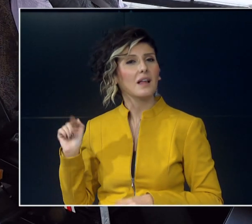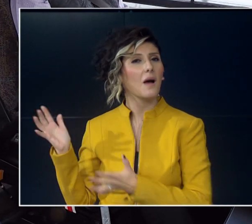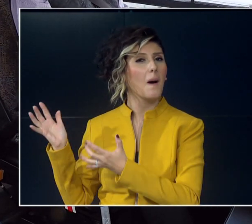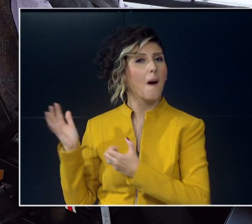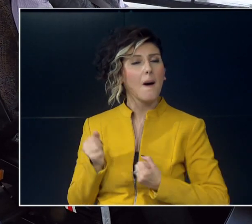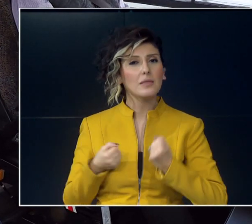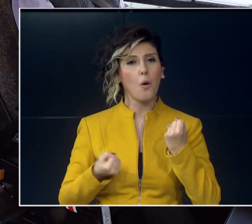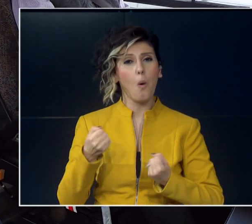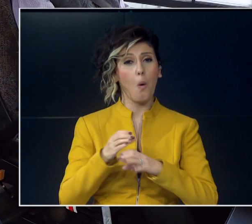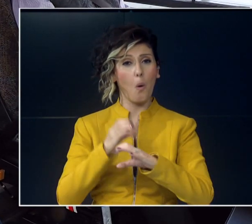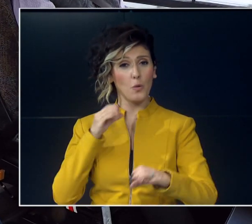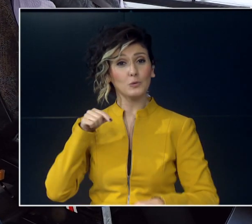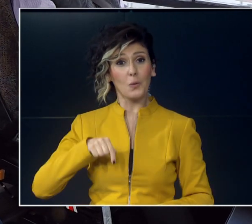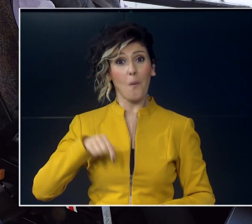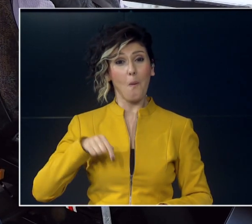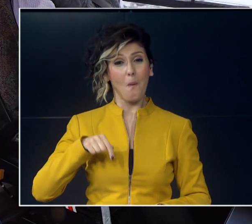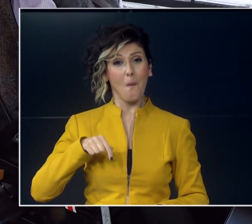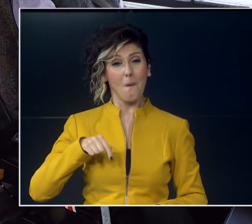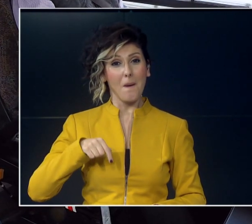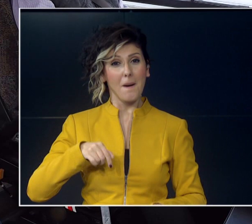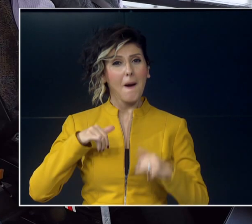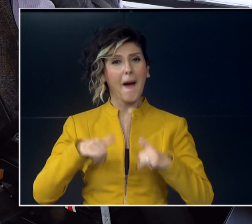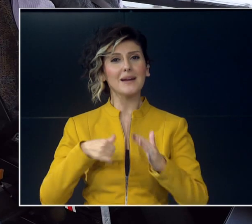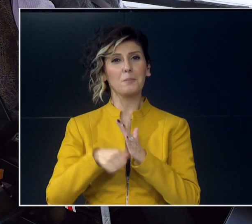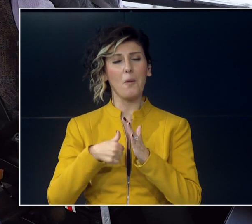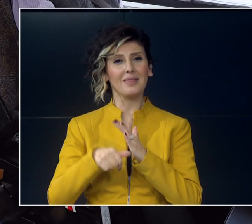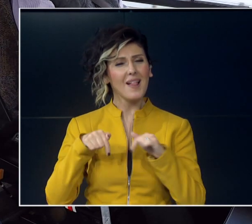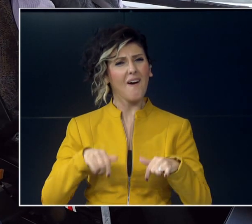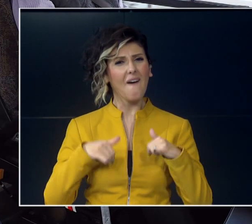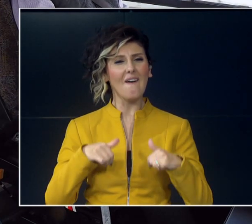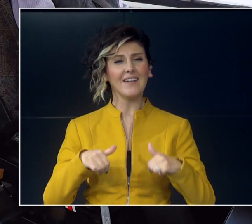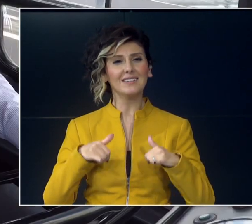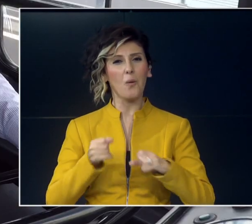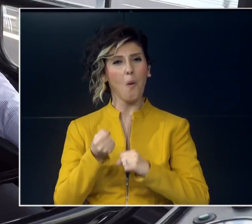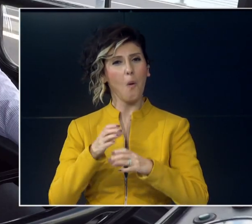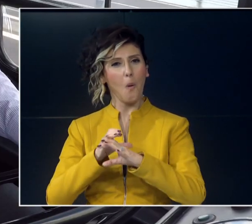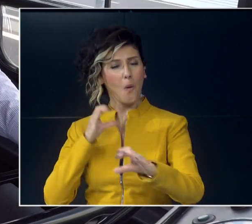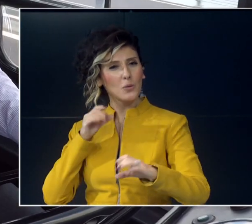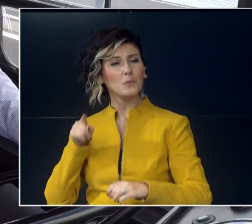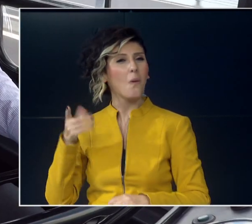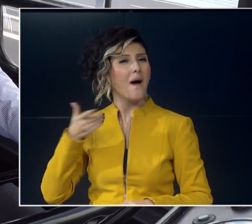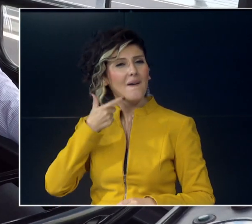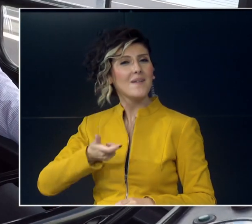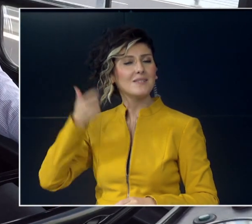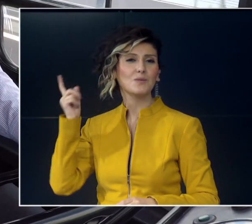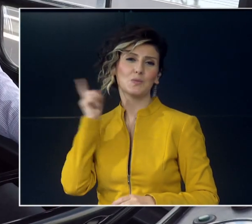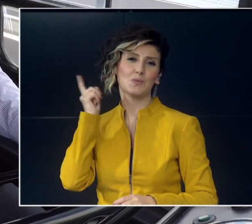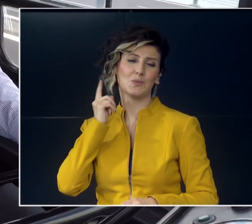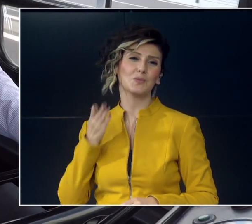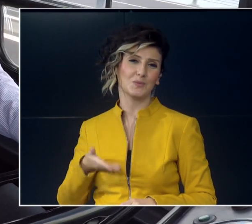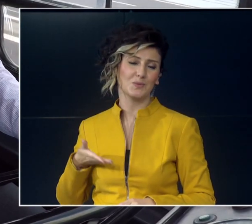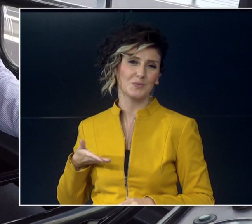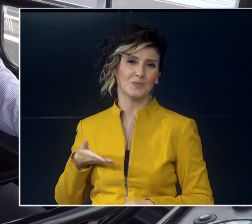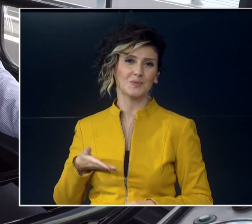aldığımız otobüs bu. Yani aynı model otobüs. O zamanlar çok meşhurdu.